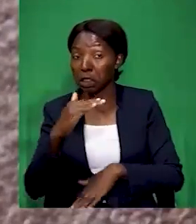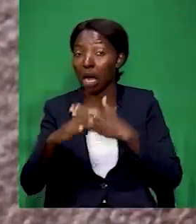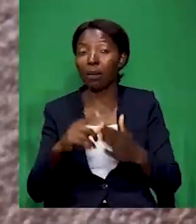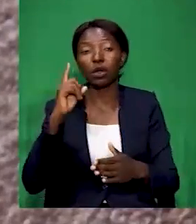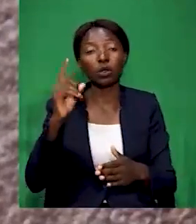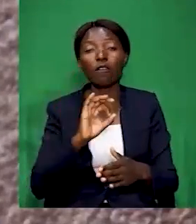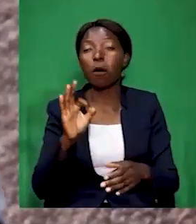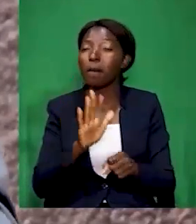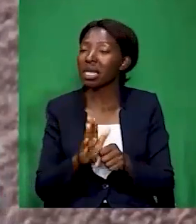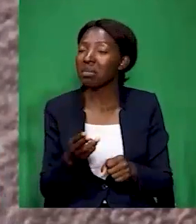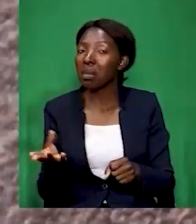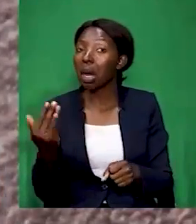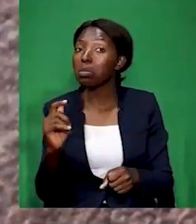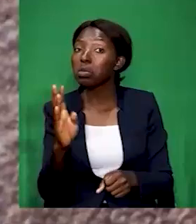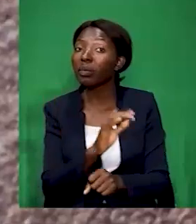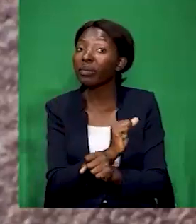vazhinji vauye kuruponeso